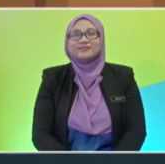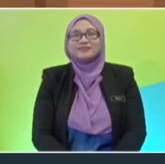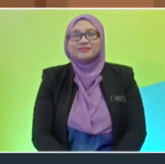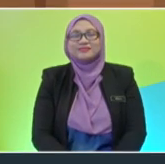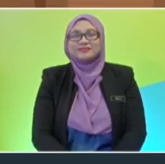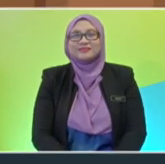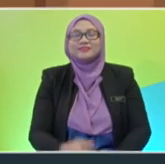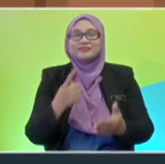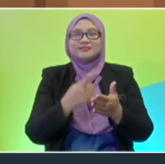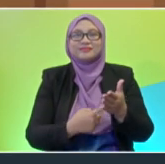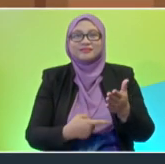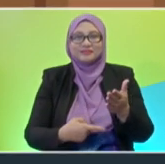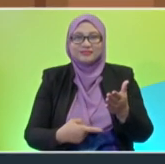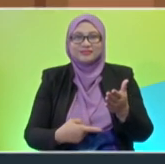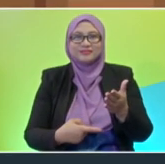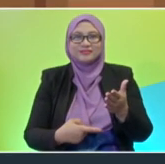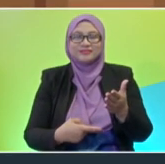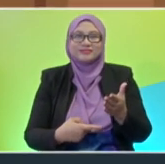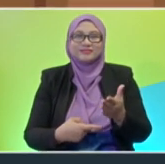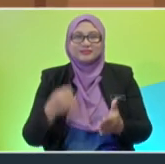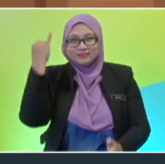selepas dinaikkan pangkat